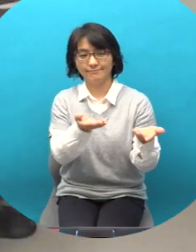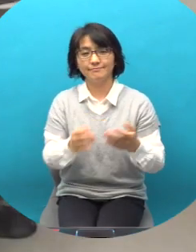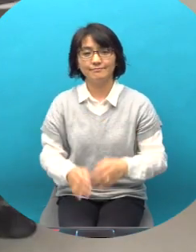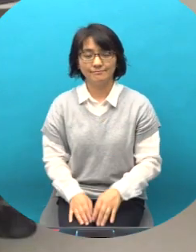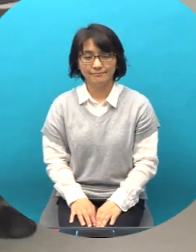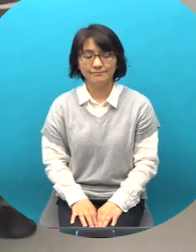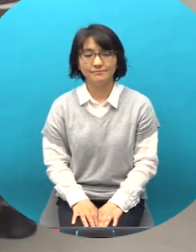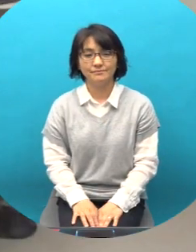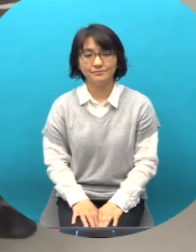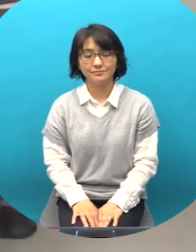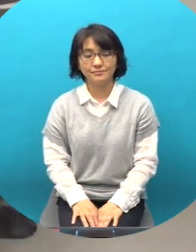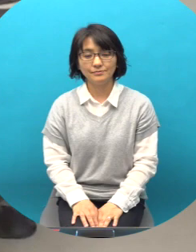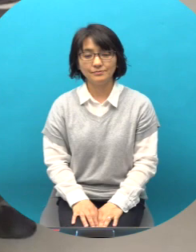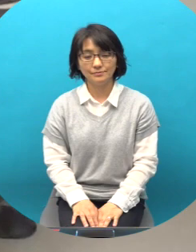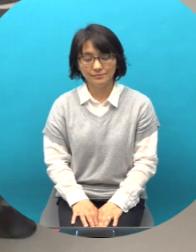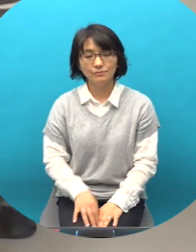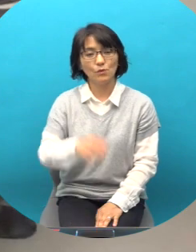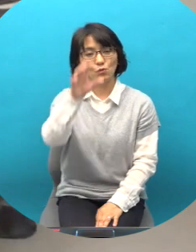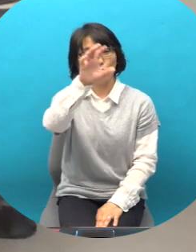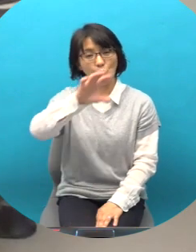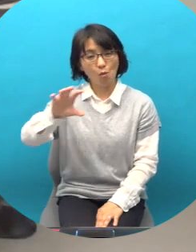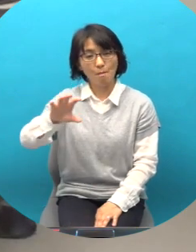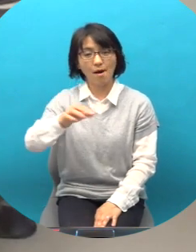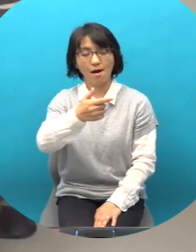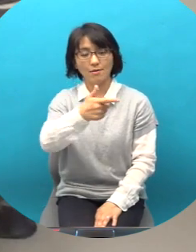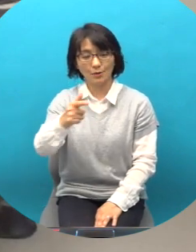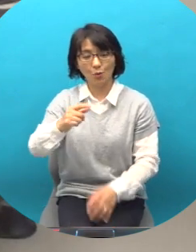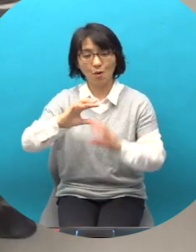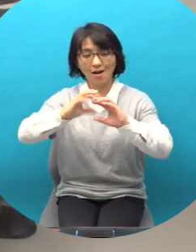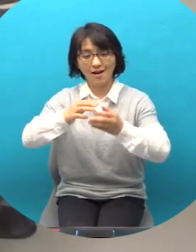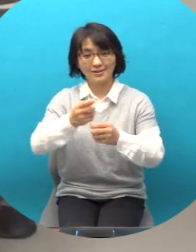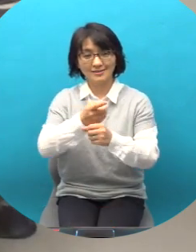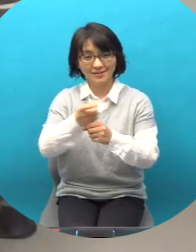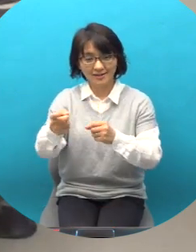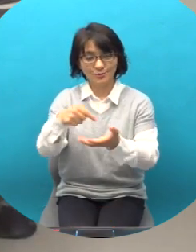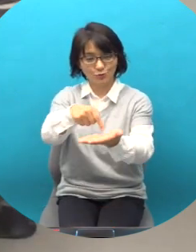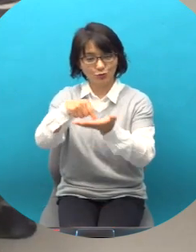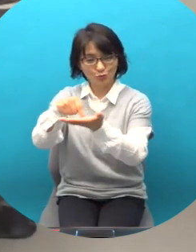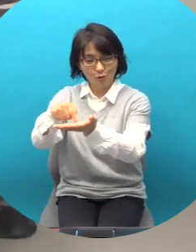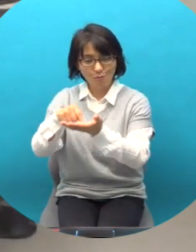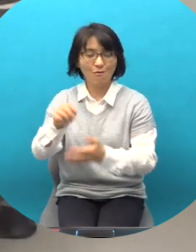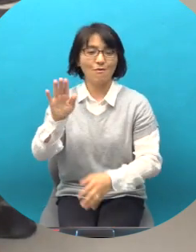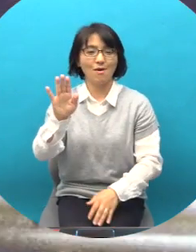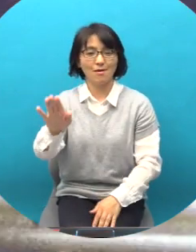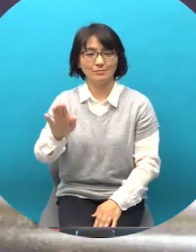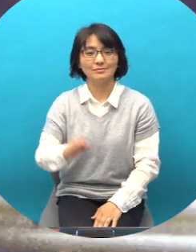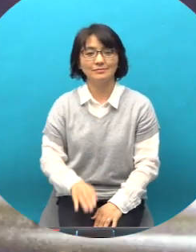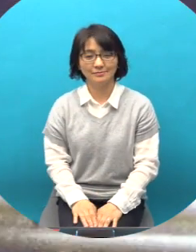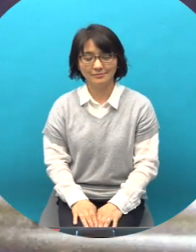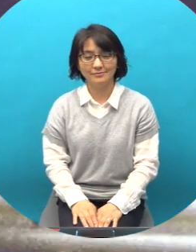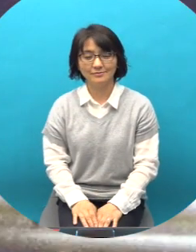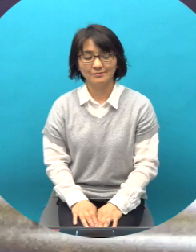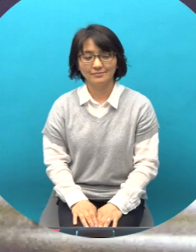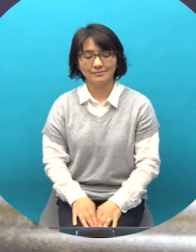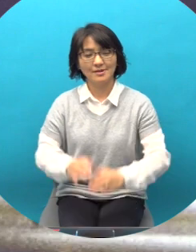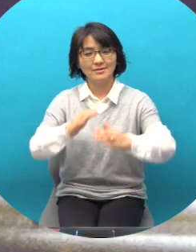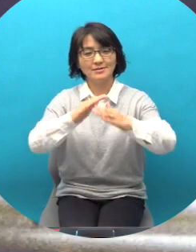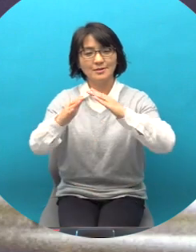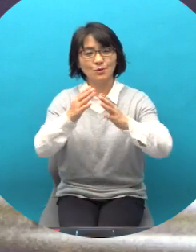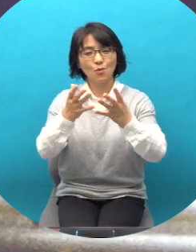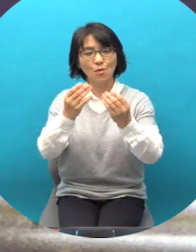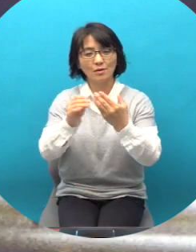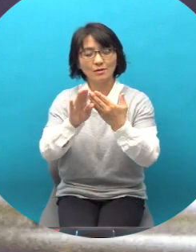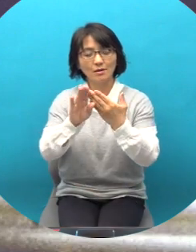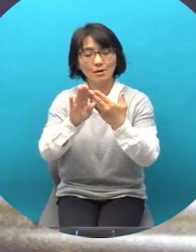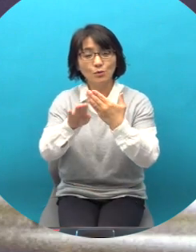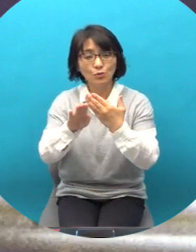ます。今ではヨーロッパなど海外からの発注もあるそうです。戦後間もない昭